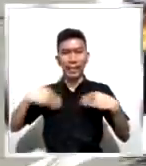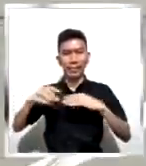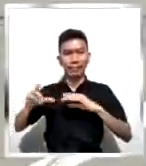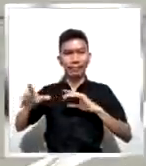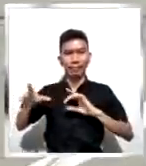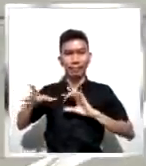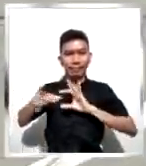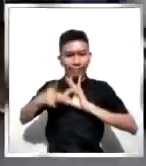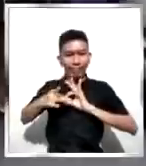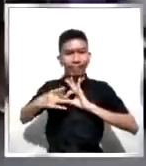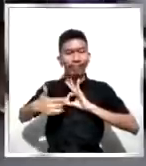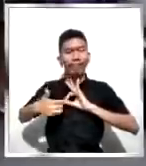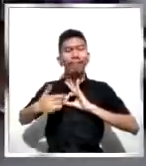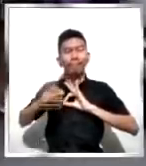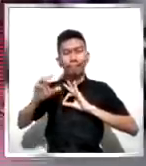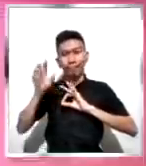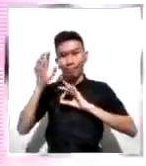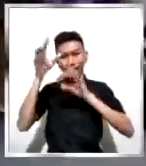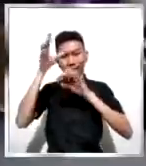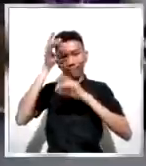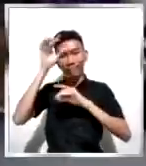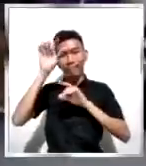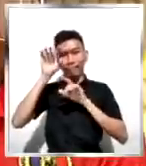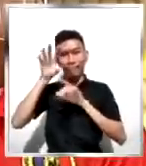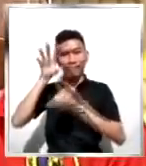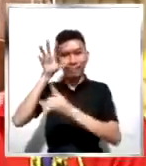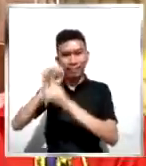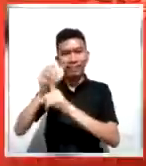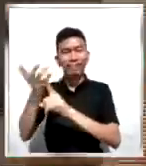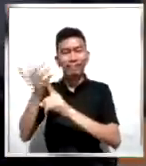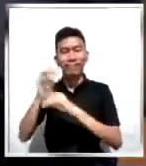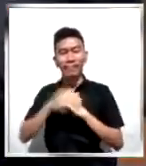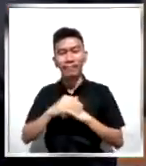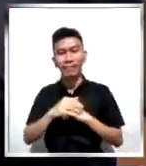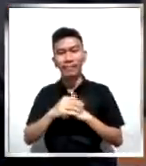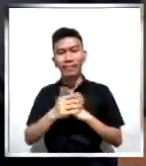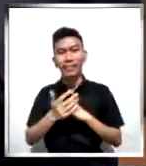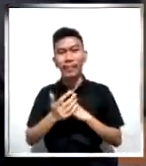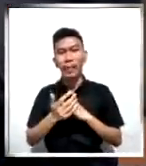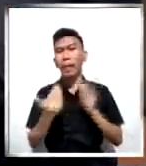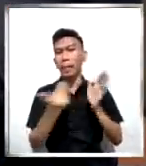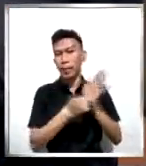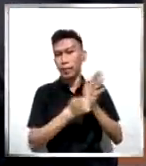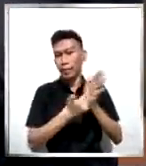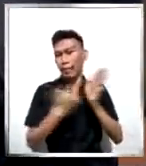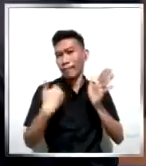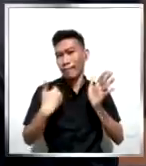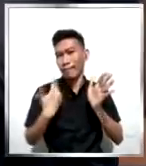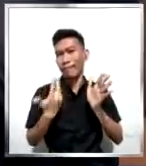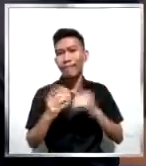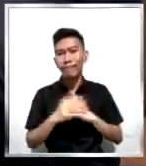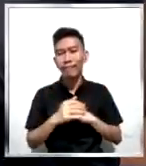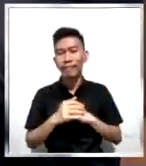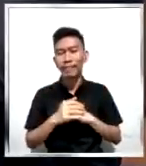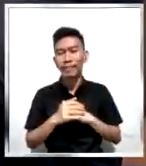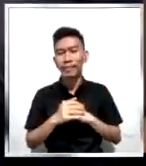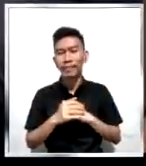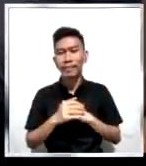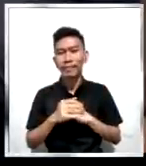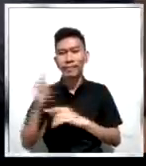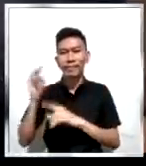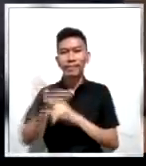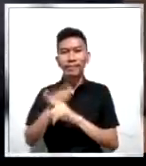nang room for interpretation, no? Kung totoo bang nagkasala o hindi. Noong Marso, ipinanukala na rin ni Senator Manny Pacquiao